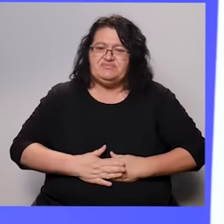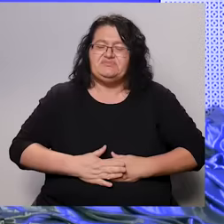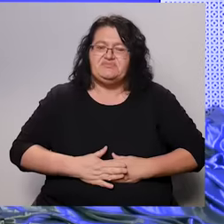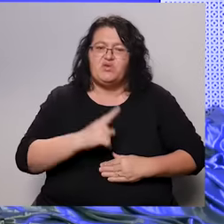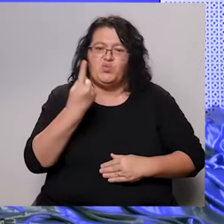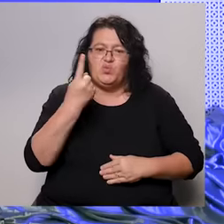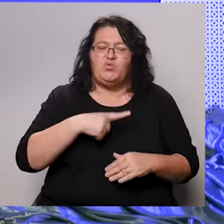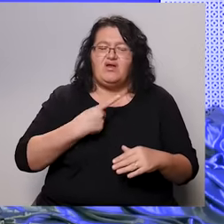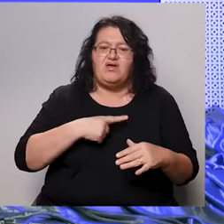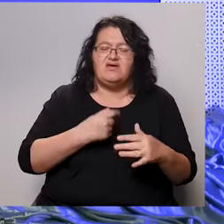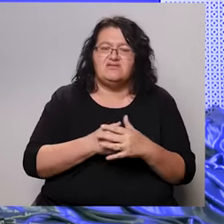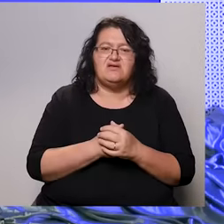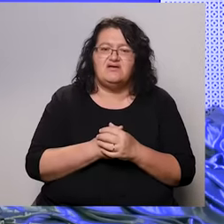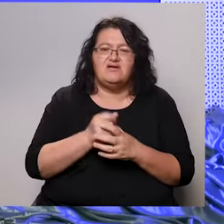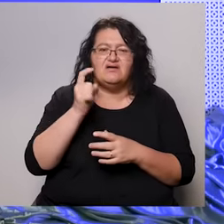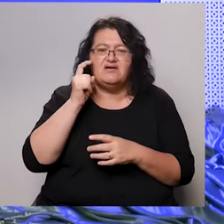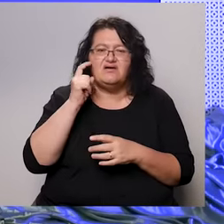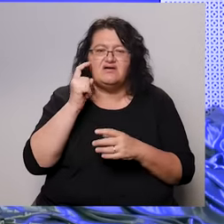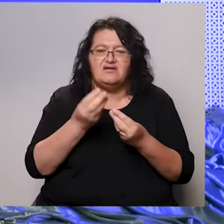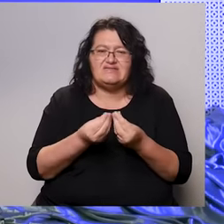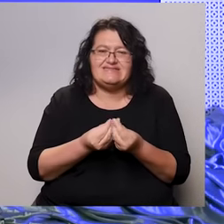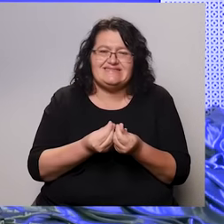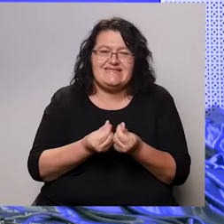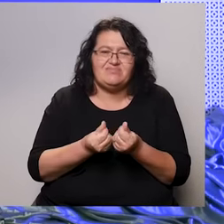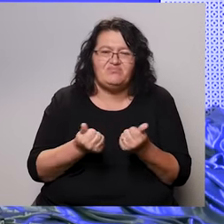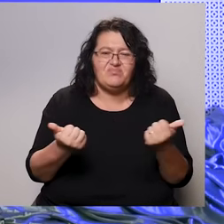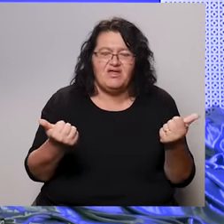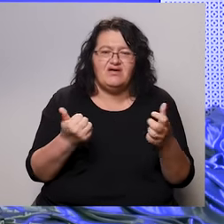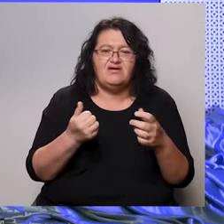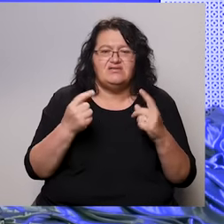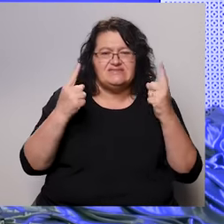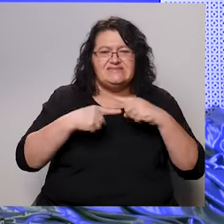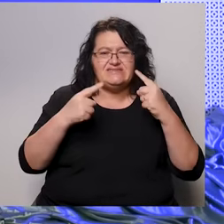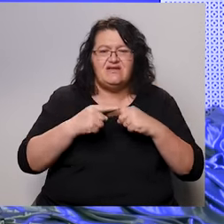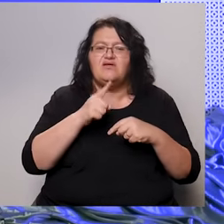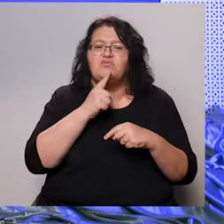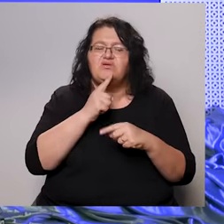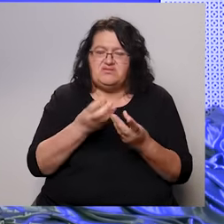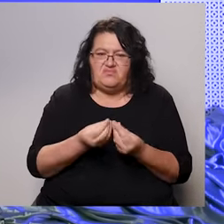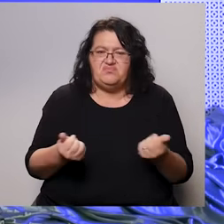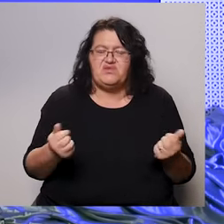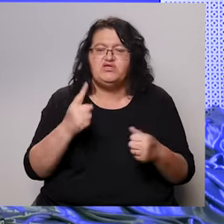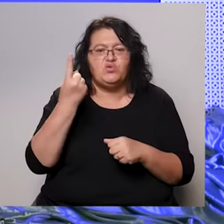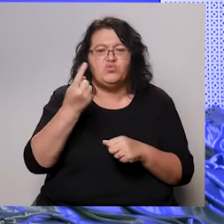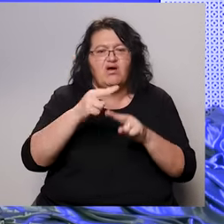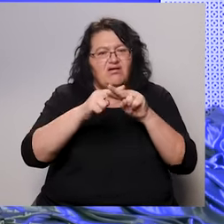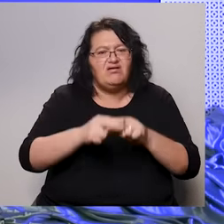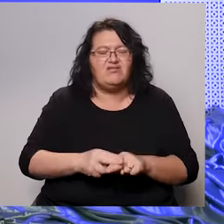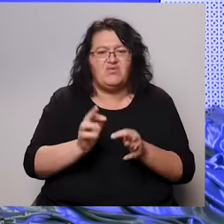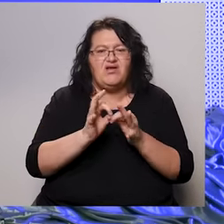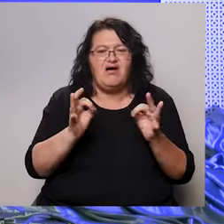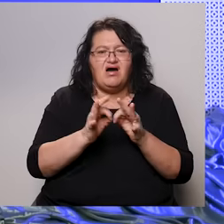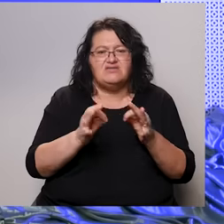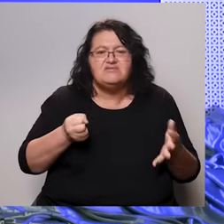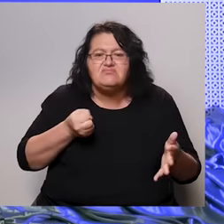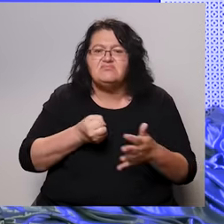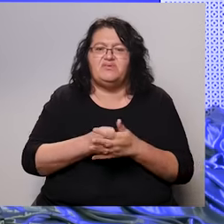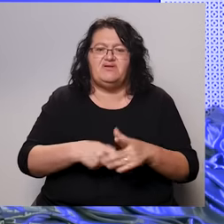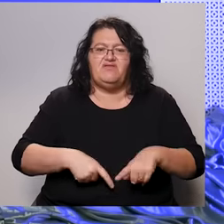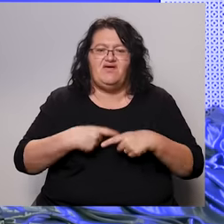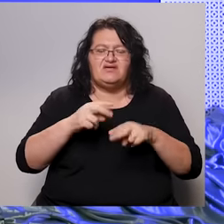este, cred că solvabilă sau ceva de genul folosit termenul, iar una nu, una este